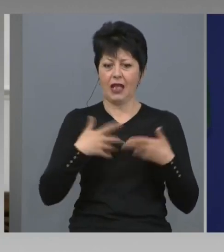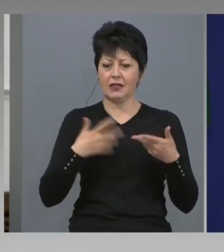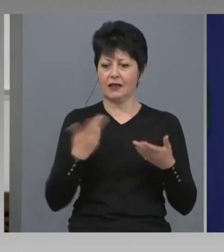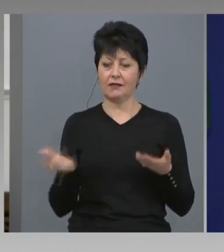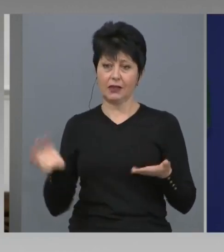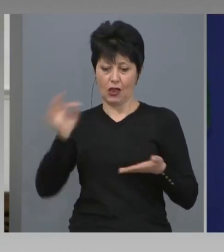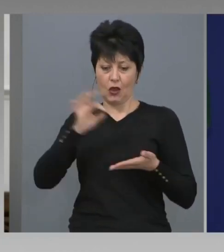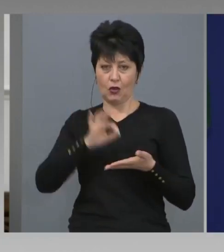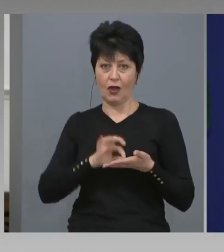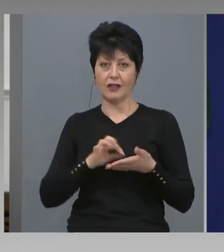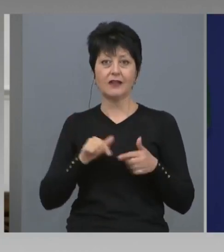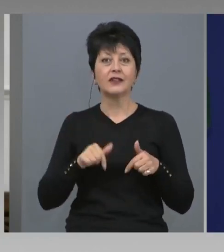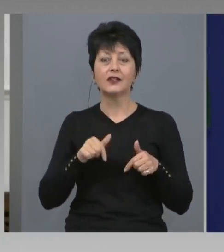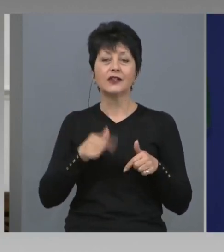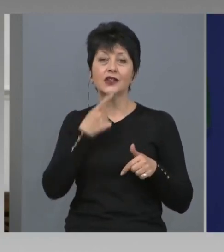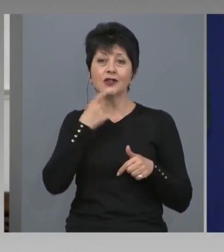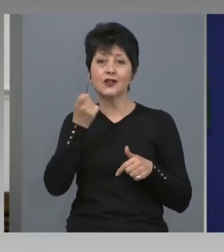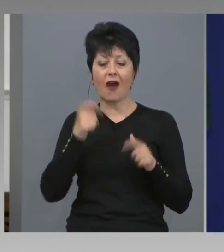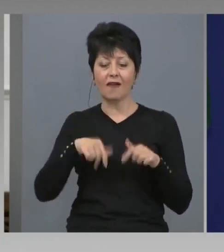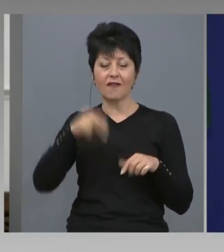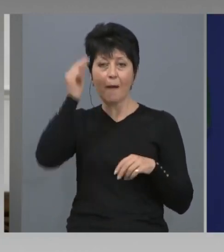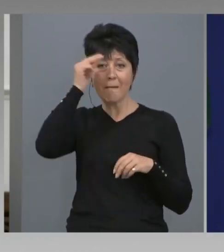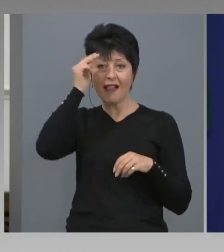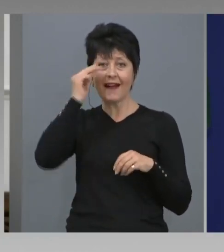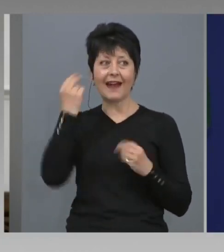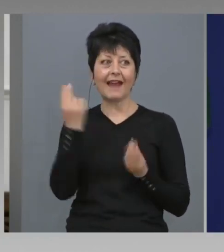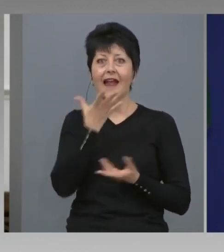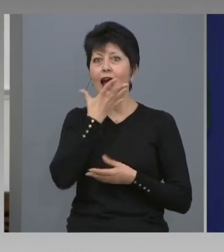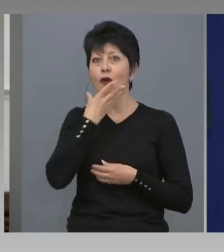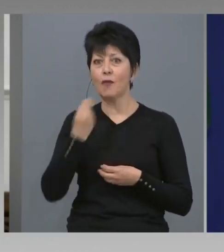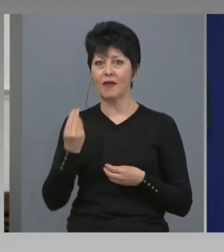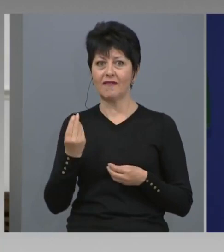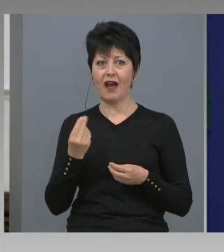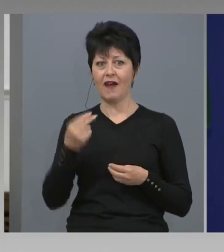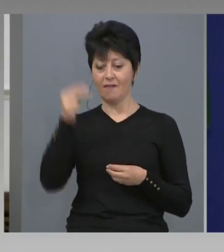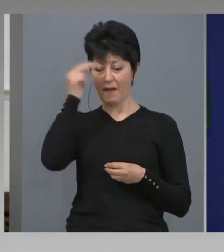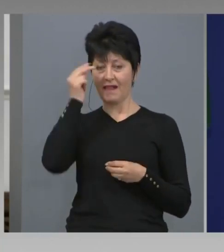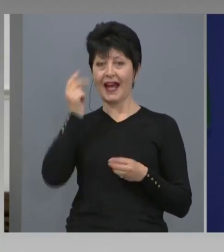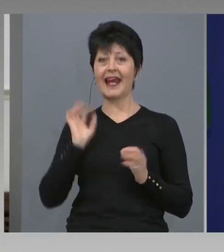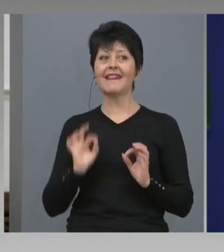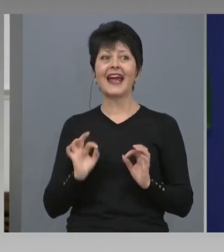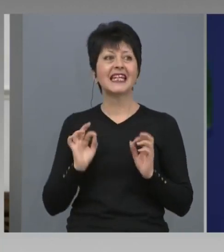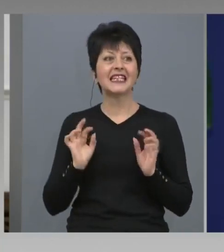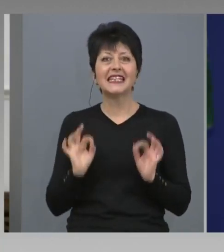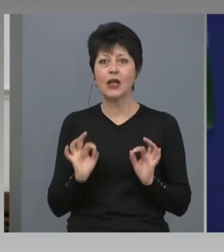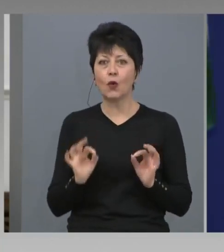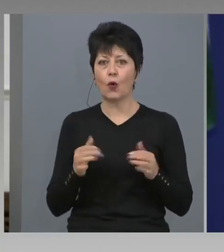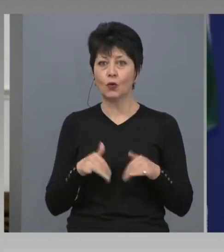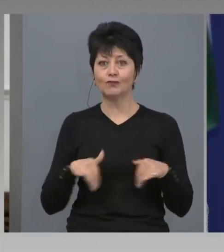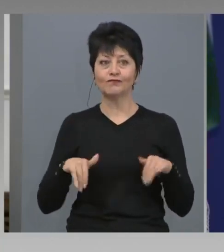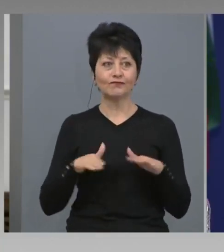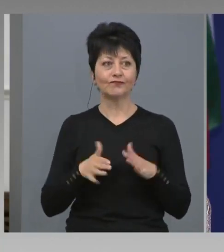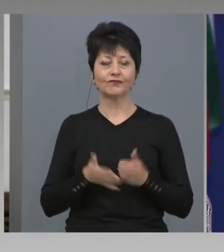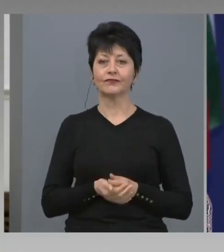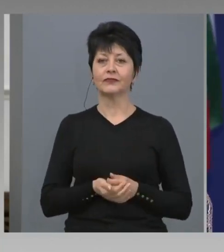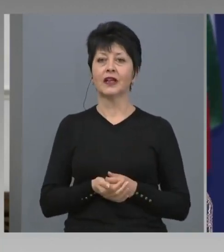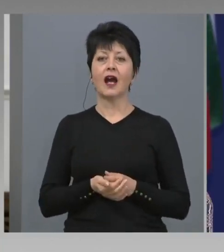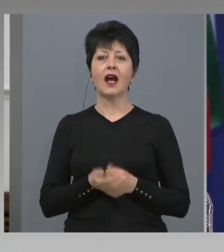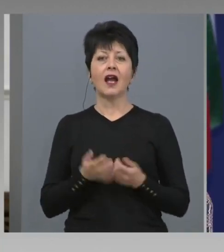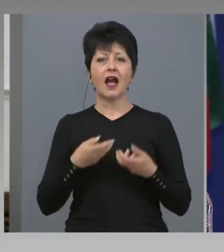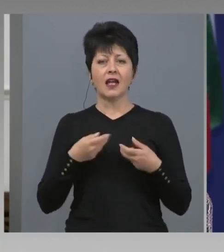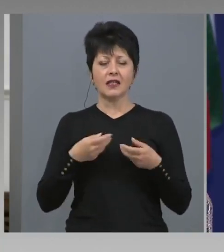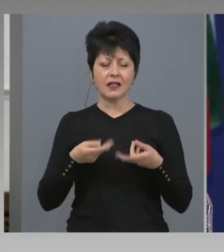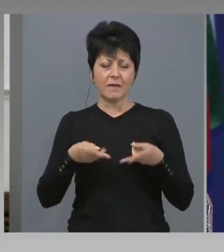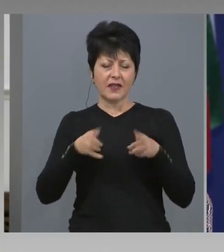България е най-сигурна. България е най-хубава. Аз искам да ви върна на новия закон, който